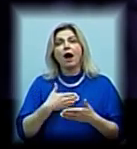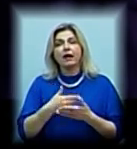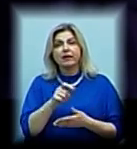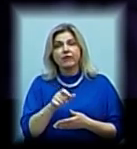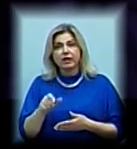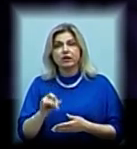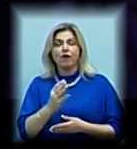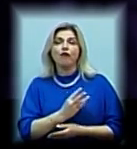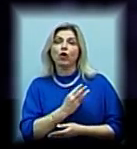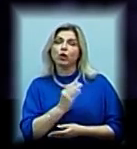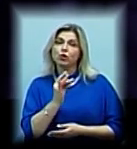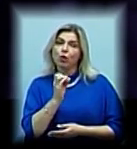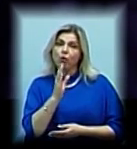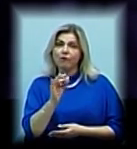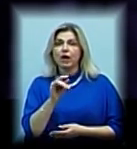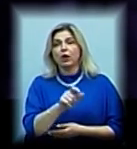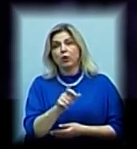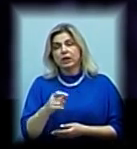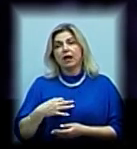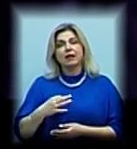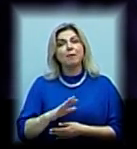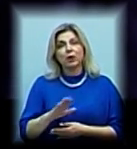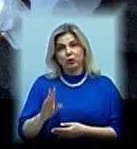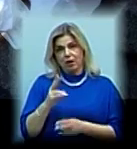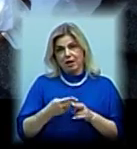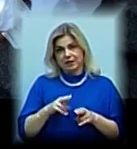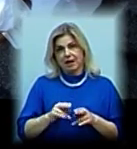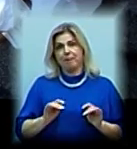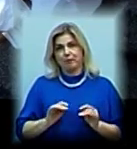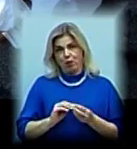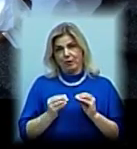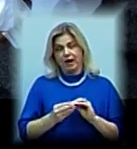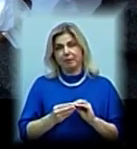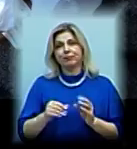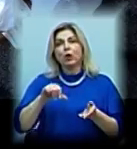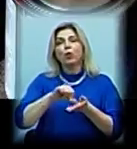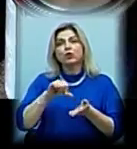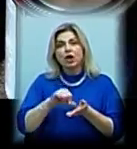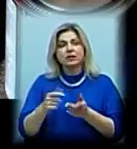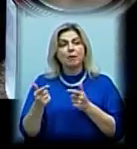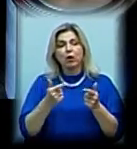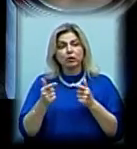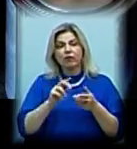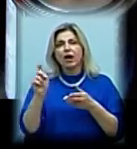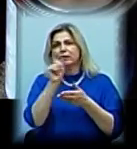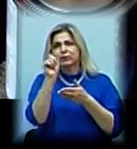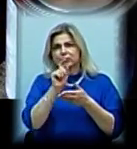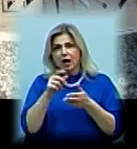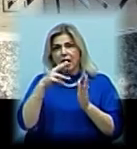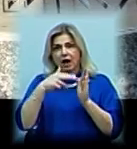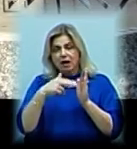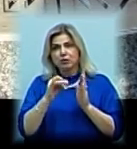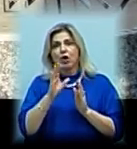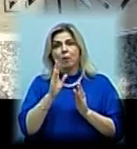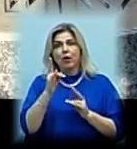ми зібрали волонтерів та людей, небайдужих до цієї проблеми. Учасники акції підготували трафарети та аерозольну фарбу.